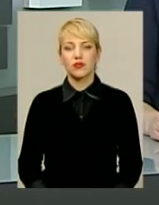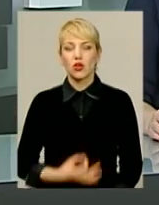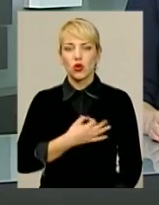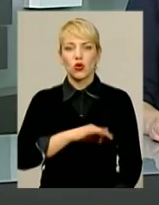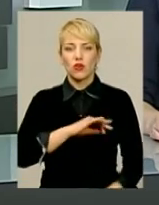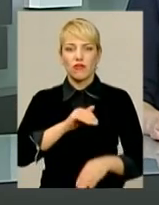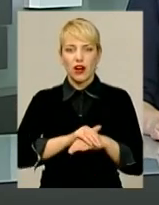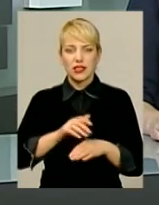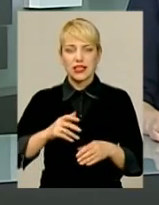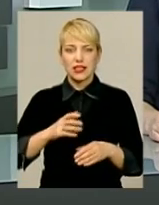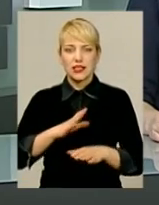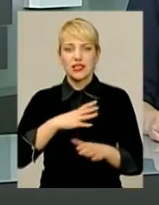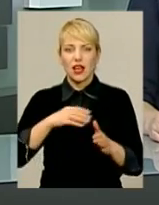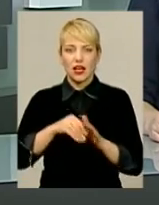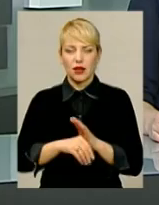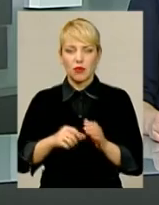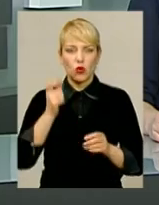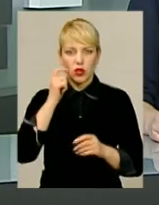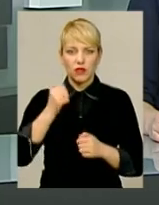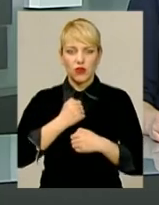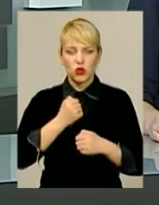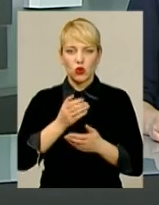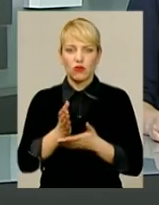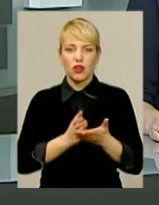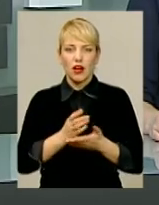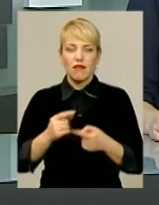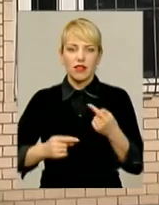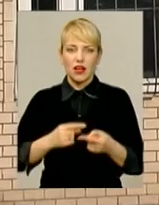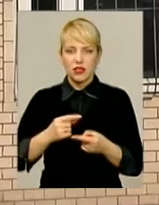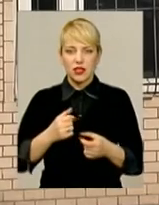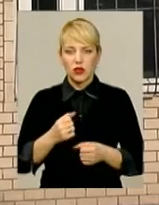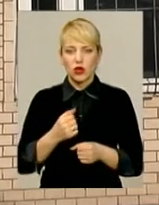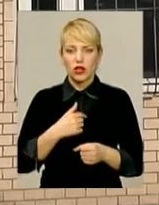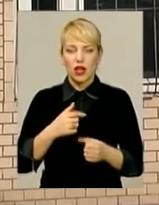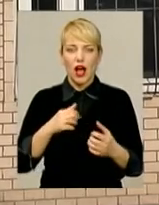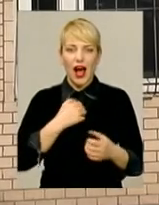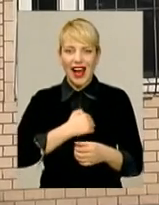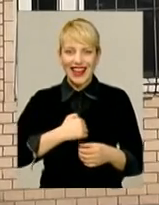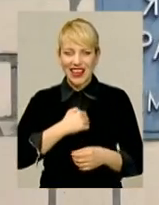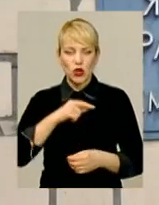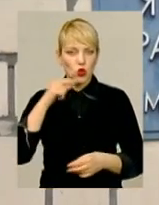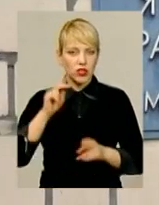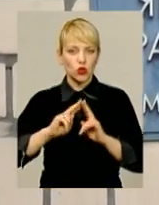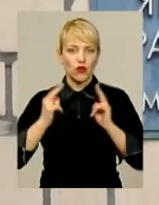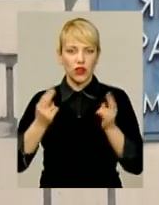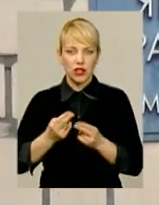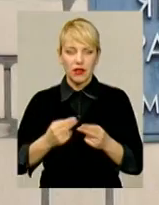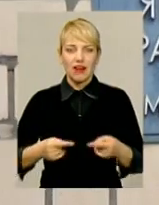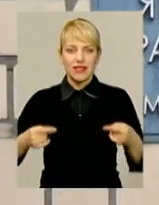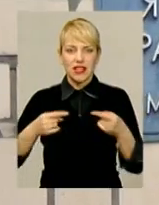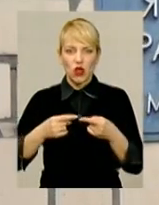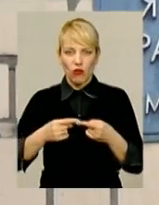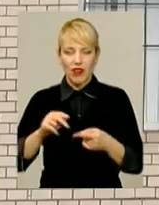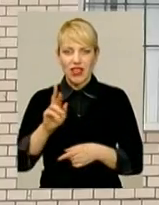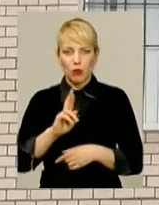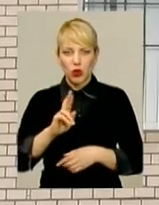Юридичний факт загибелі українського військовослужбовця внаслідок збройної агресії Російської Федерації встановив Ярмолинецький районний суд.